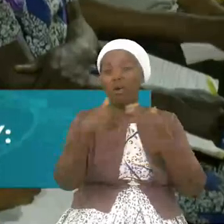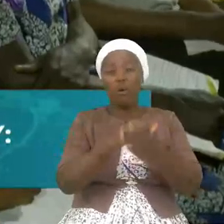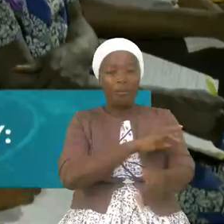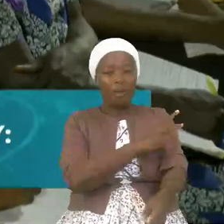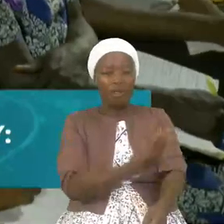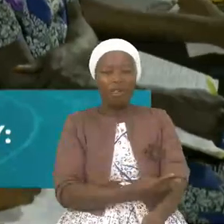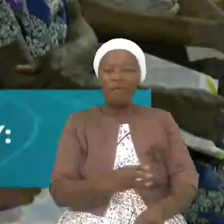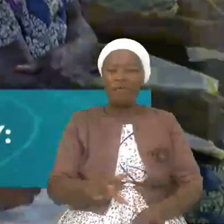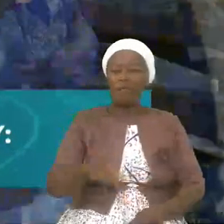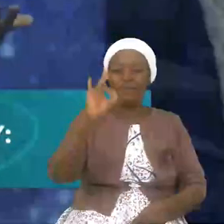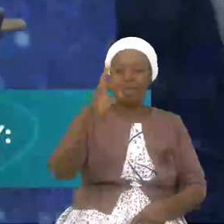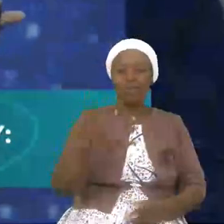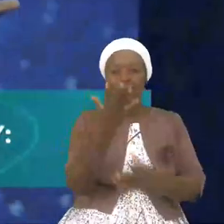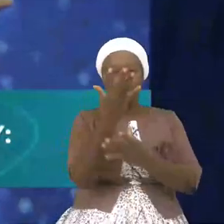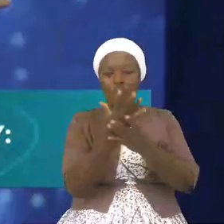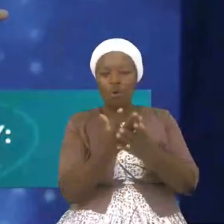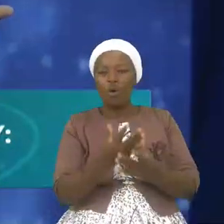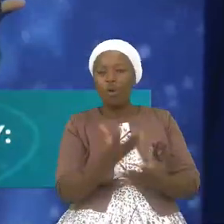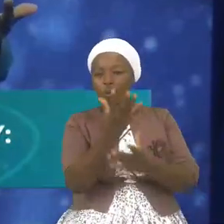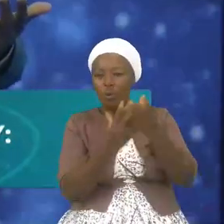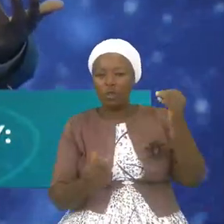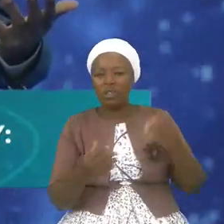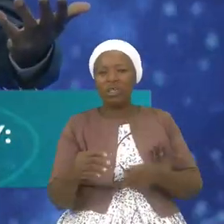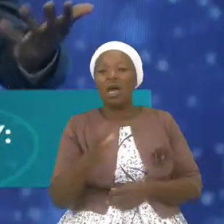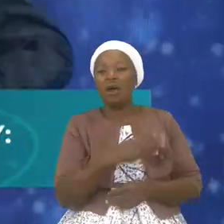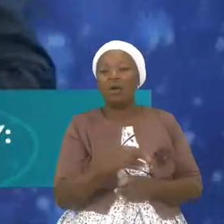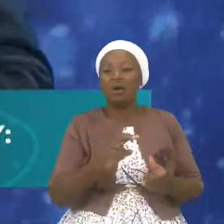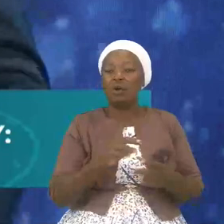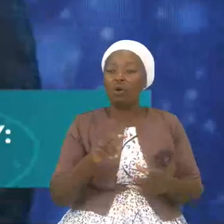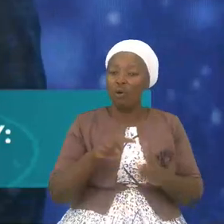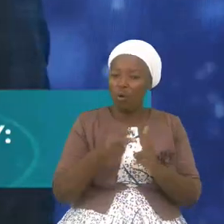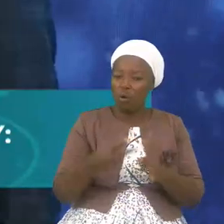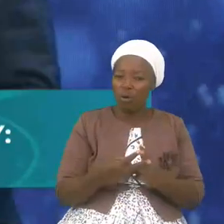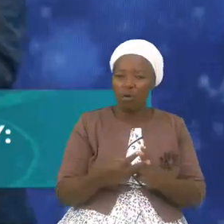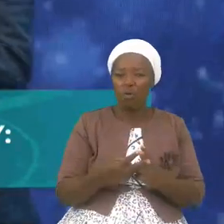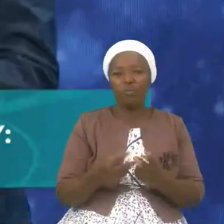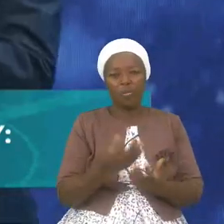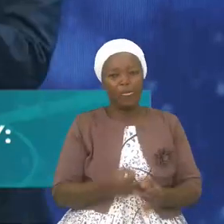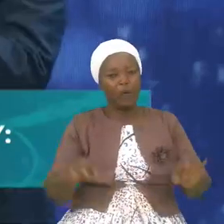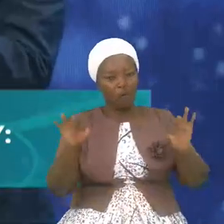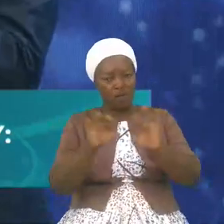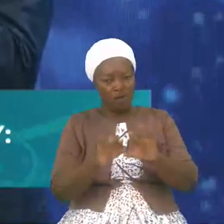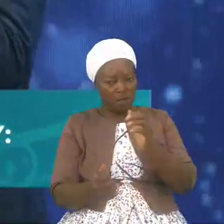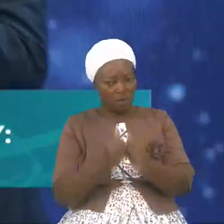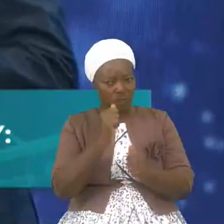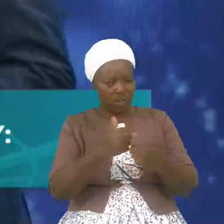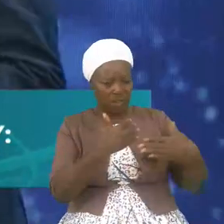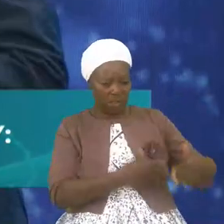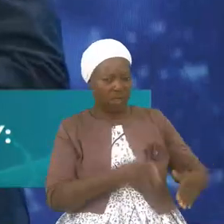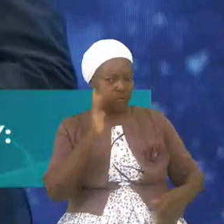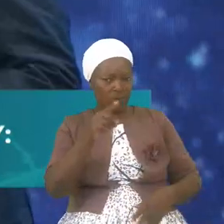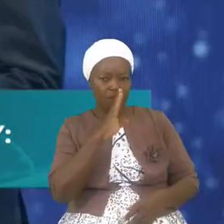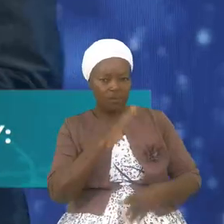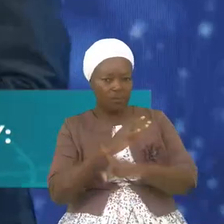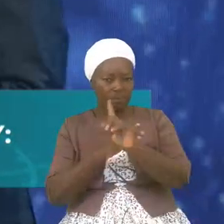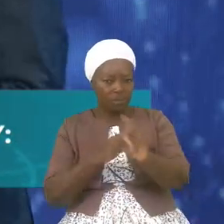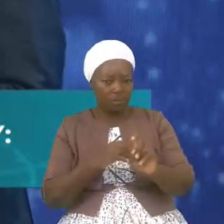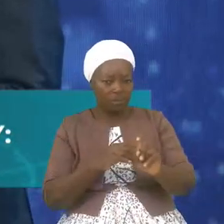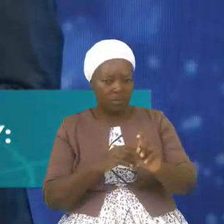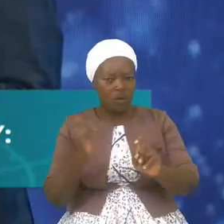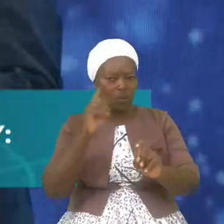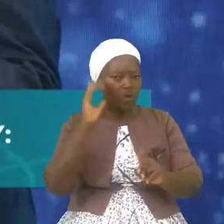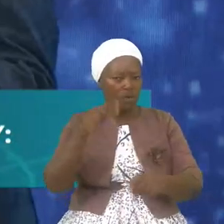Tout-Puissant, par le Tout-Puissant, trouvé léger ou trouvé digne. De quel côté seras-tu?